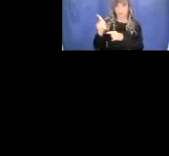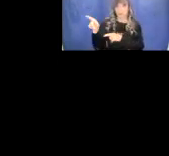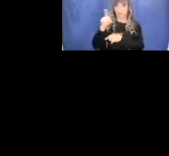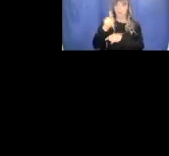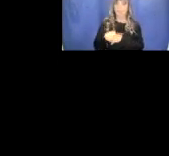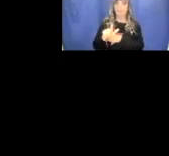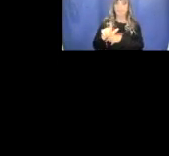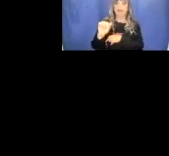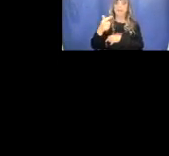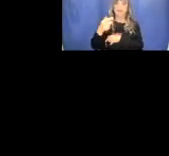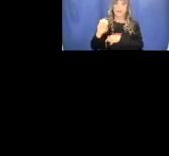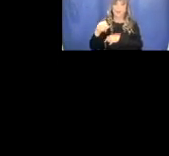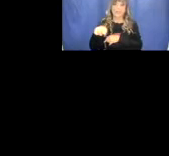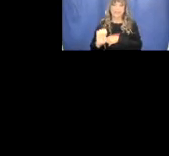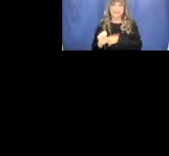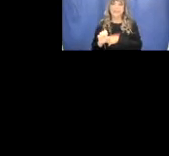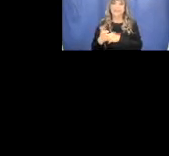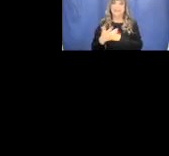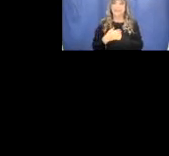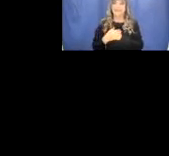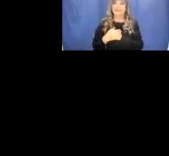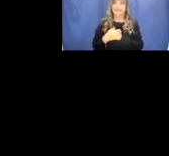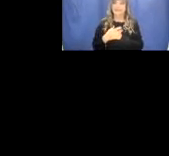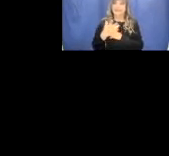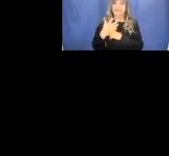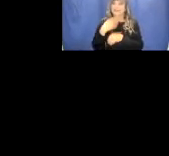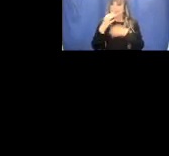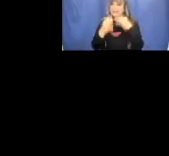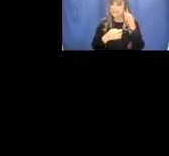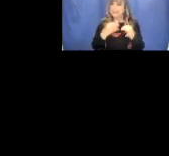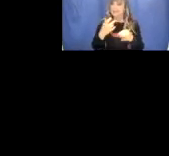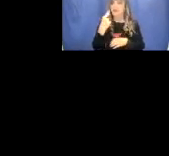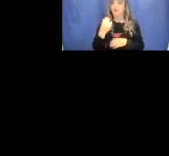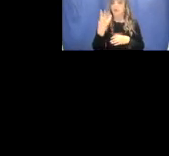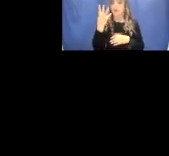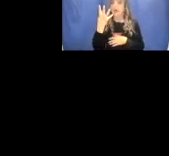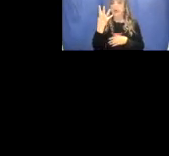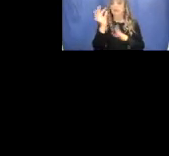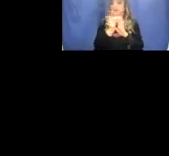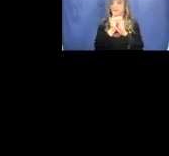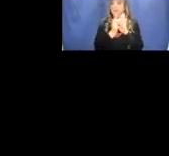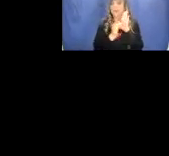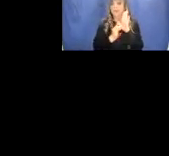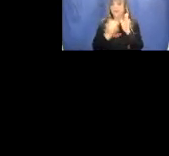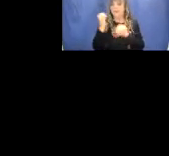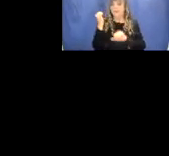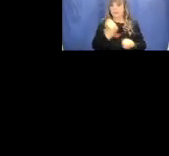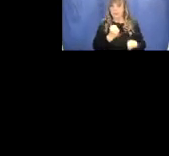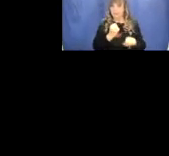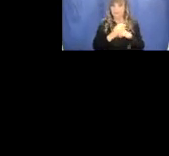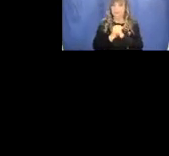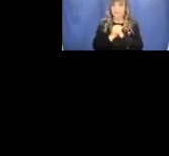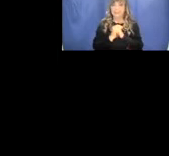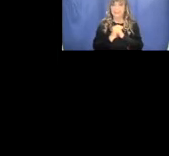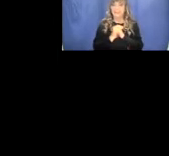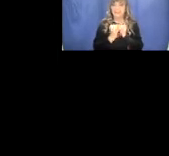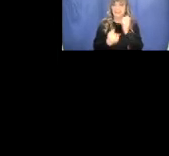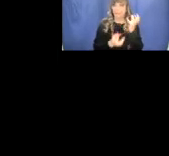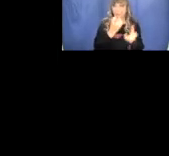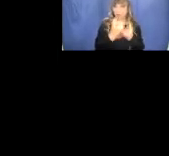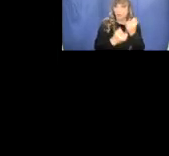far a partire da quattro principi fondamentali il il fuoco